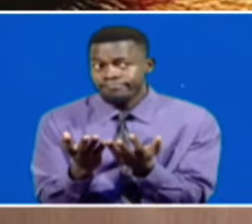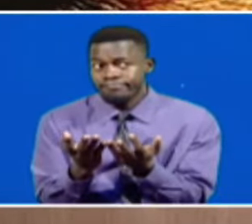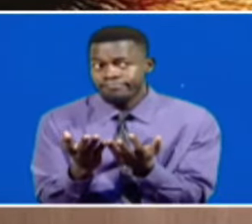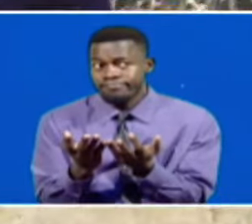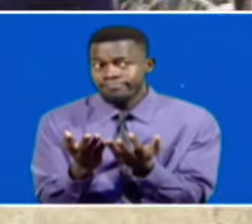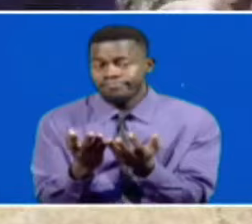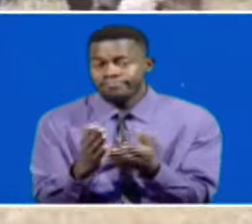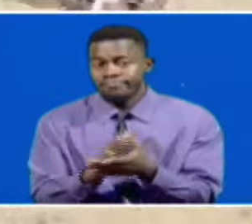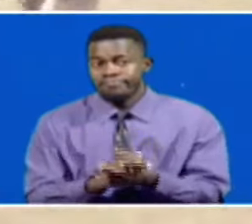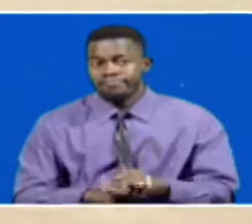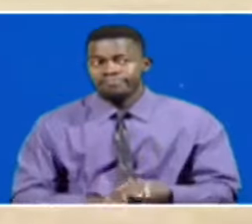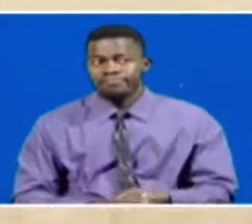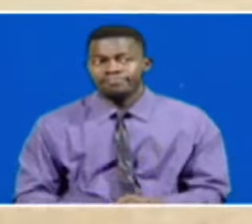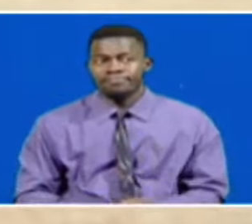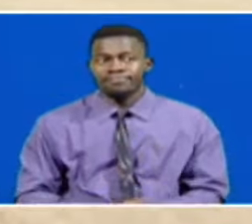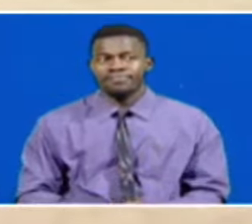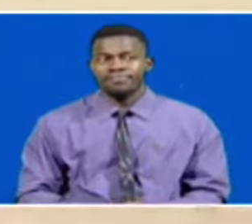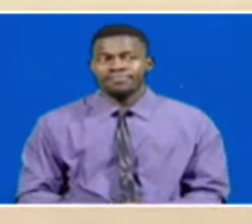barabarani